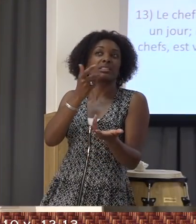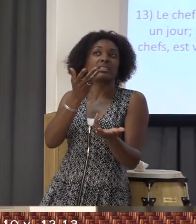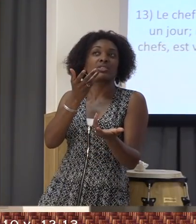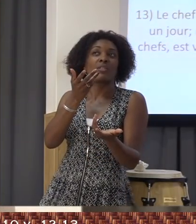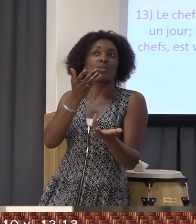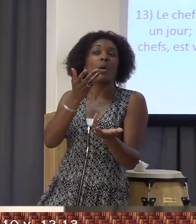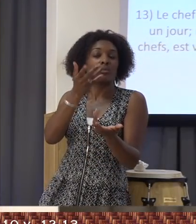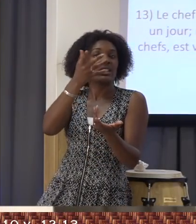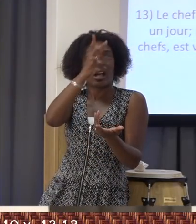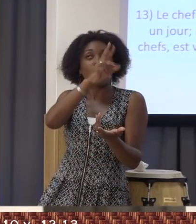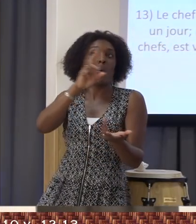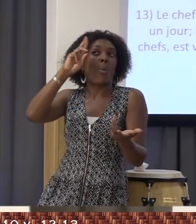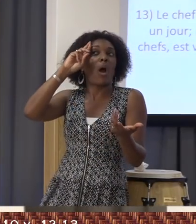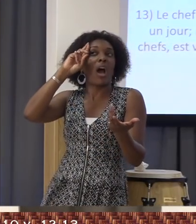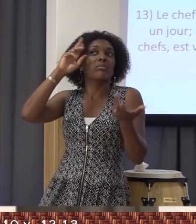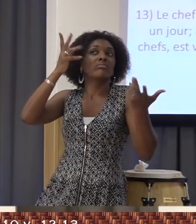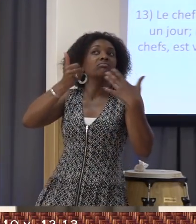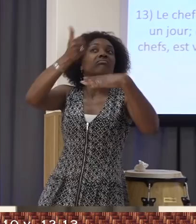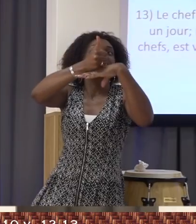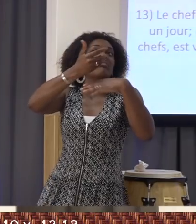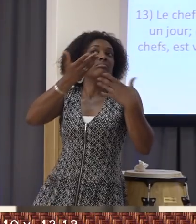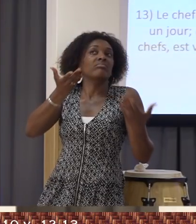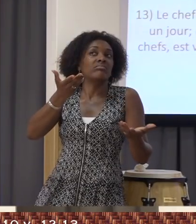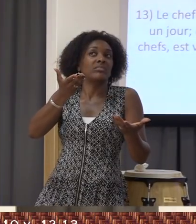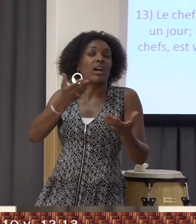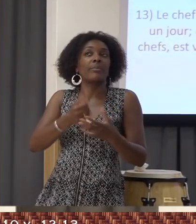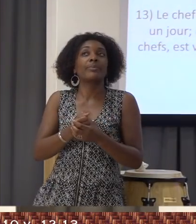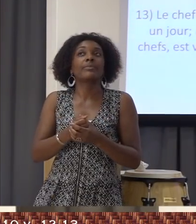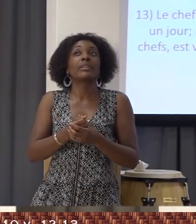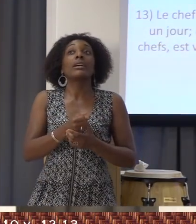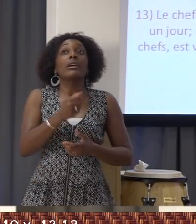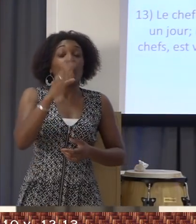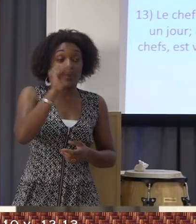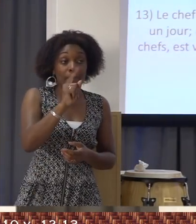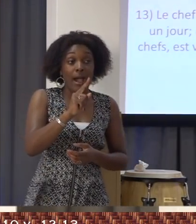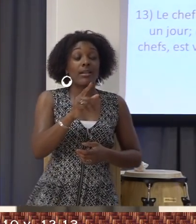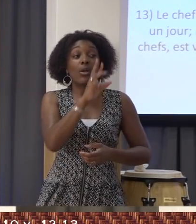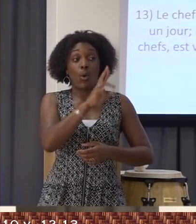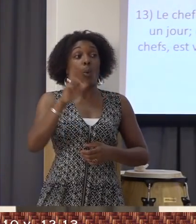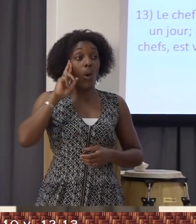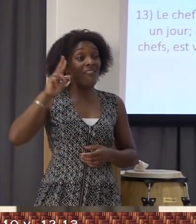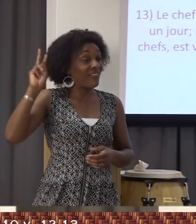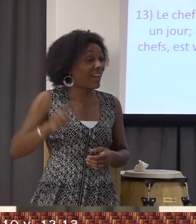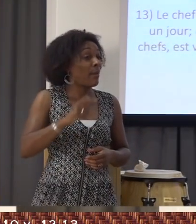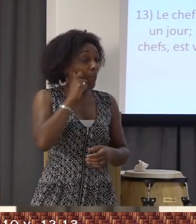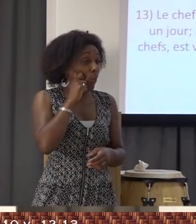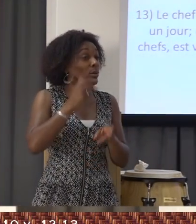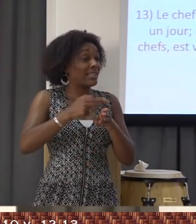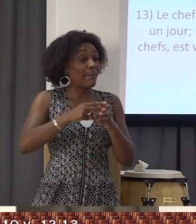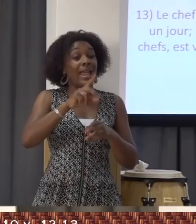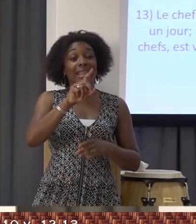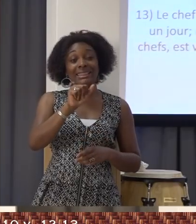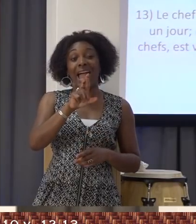Donc, il y a un roi spirituel, il y a un roi physique qui est Darius qui est là, mais c'est